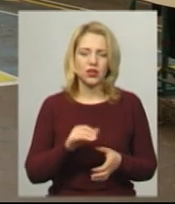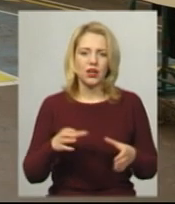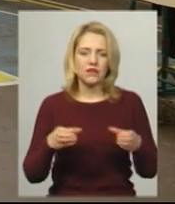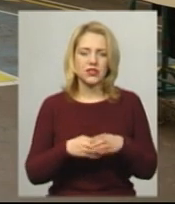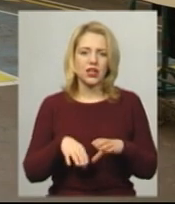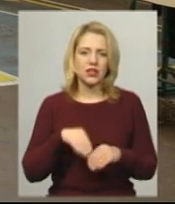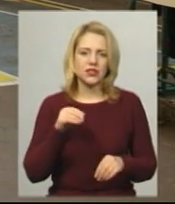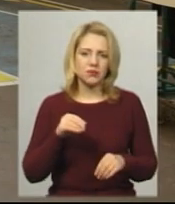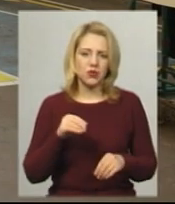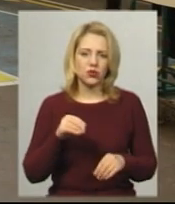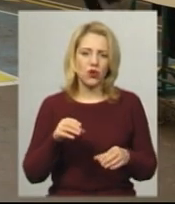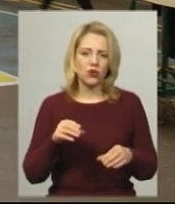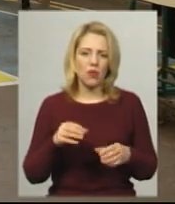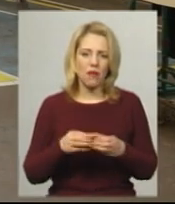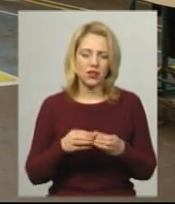збірної команди